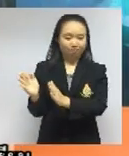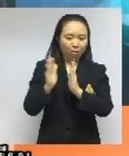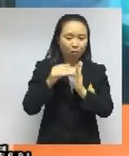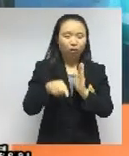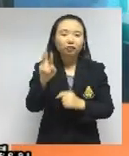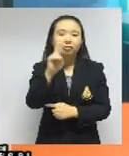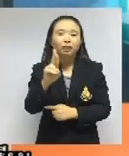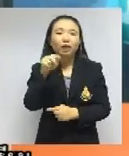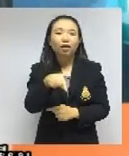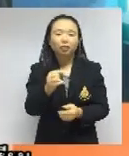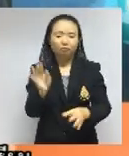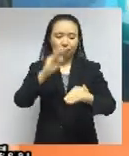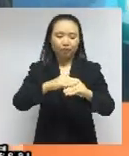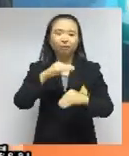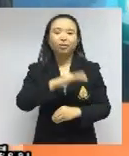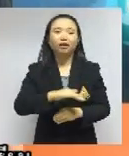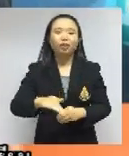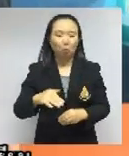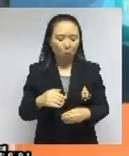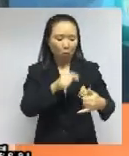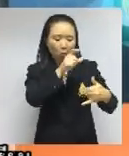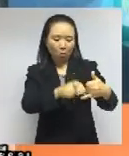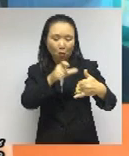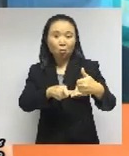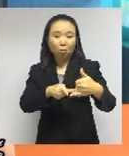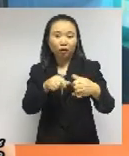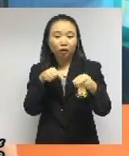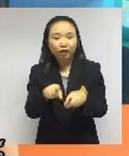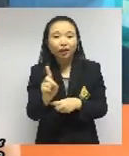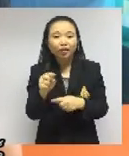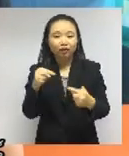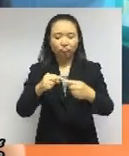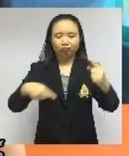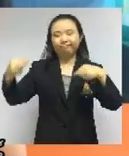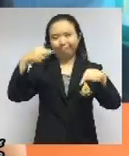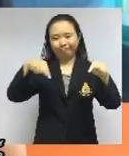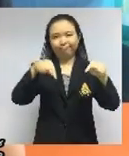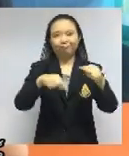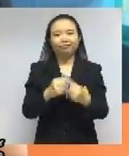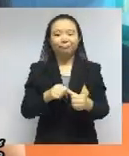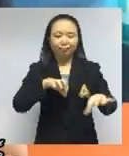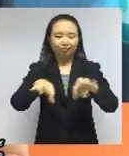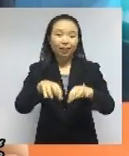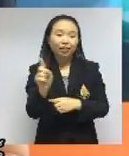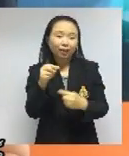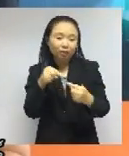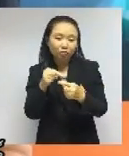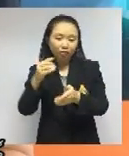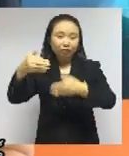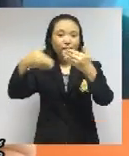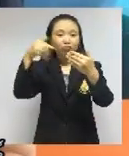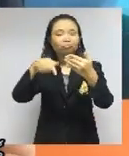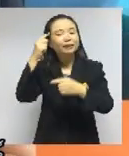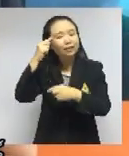บ Work System ไปใช้ในการเพิ่มศักยภาพของนักเรียนเกี่ยวกับทักษะการเคลื่อนไหวโดยเราจะจัดในเรื่อง